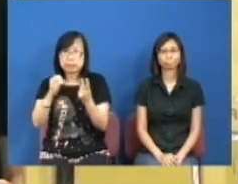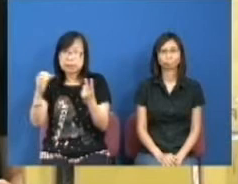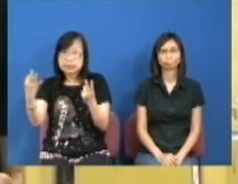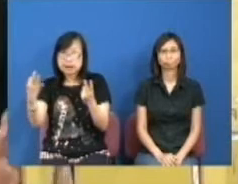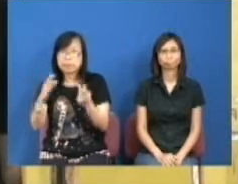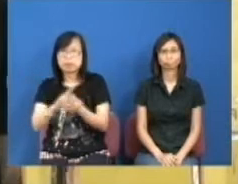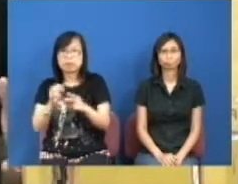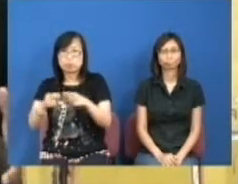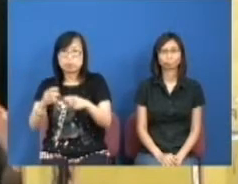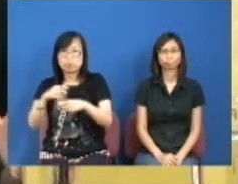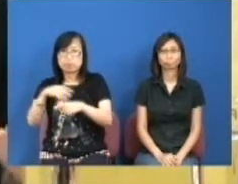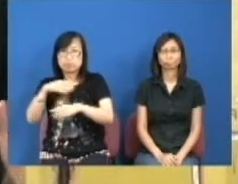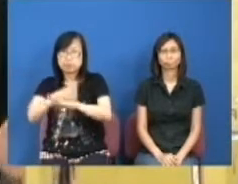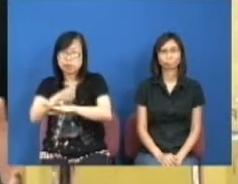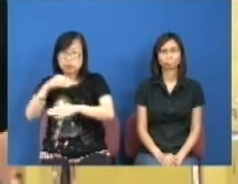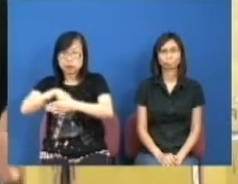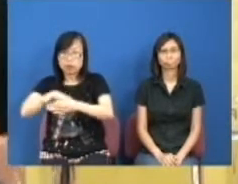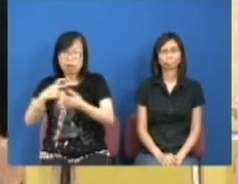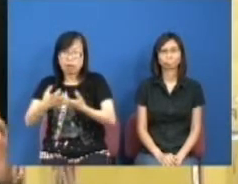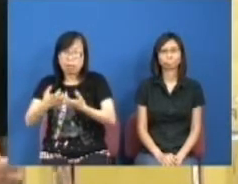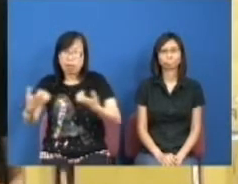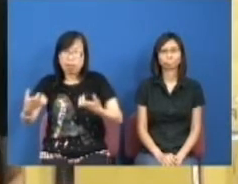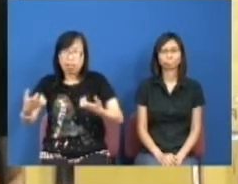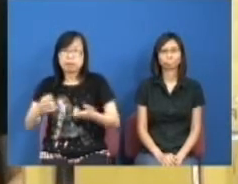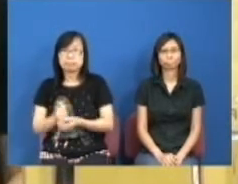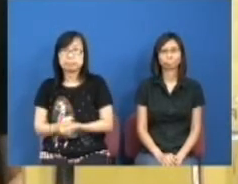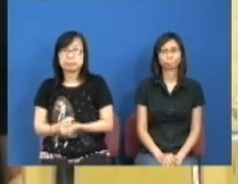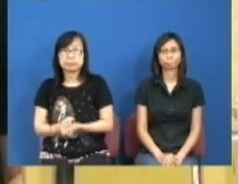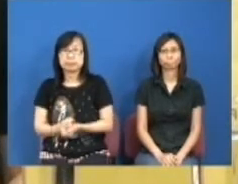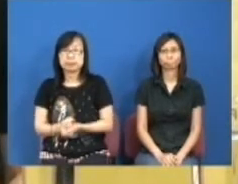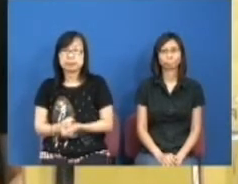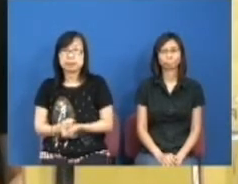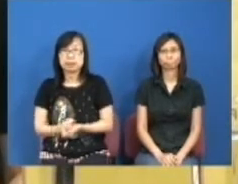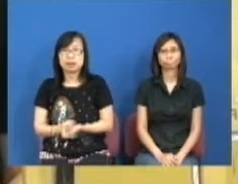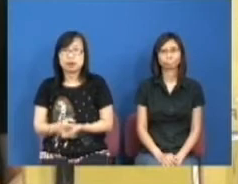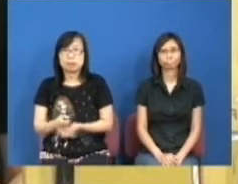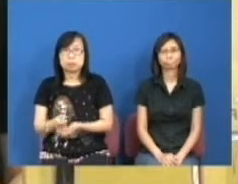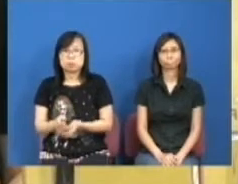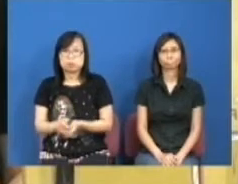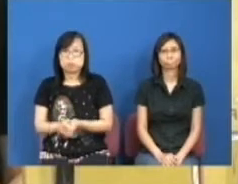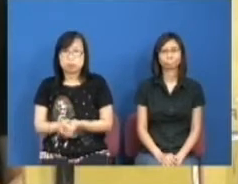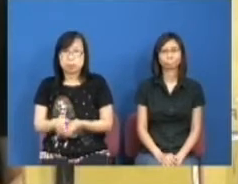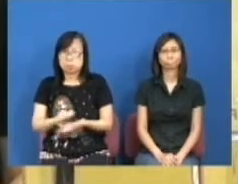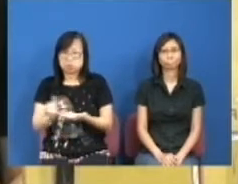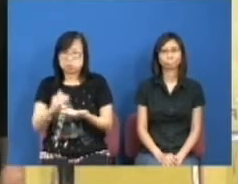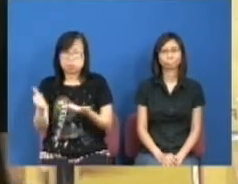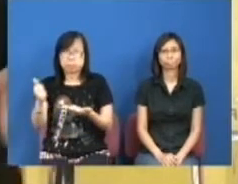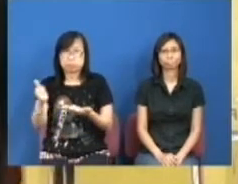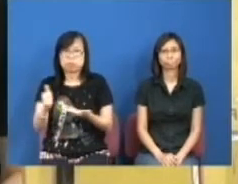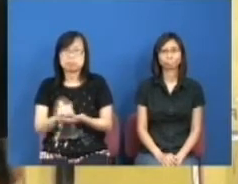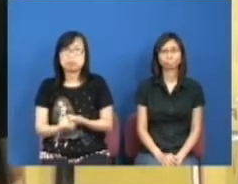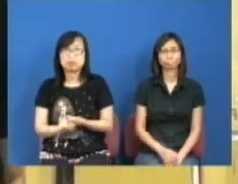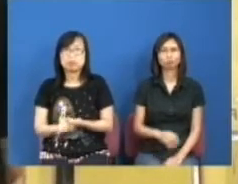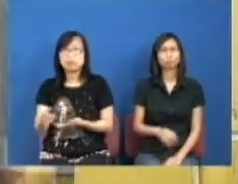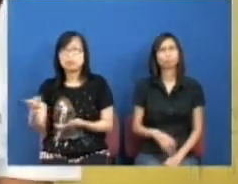公民社會嗰個內部嗰個分野或者分裂咧，係即係更加明顯嘅，係嘛？你嘅睇法係